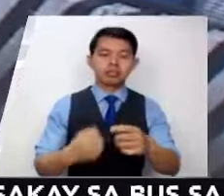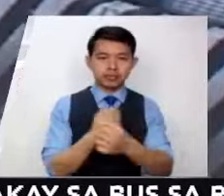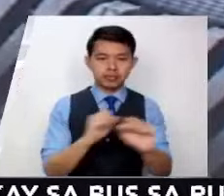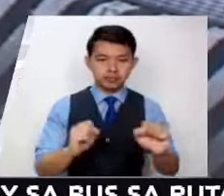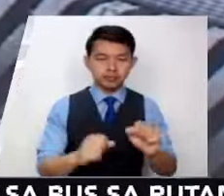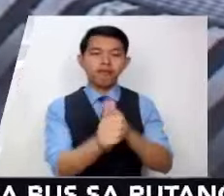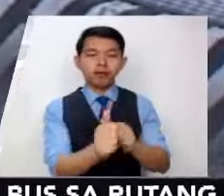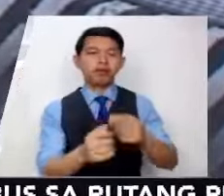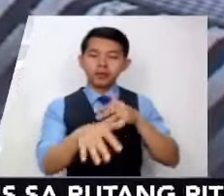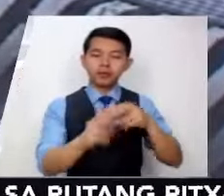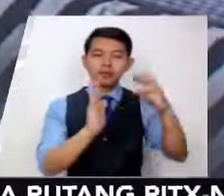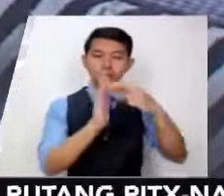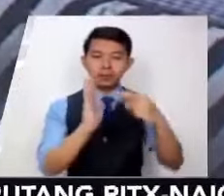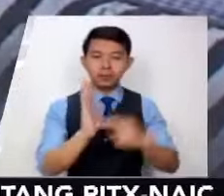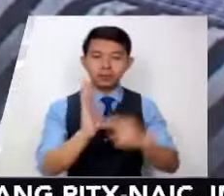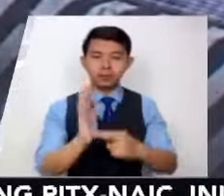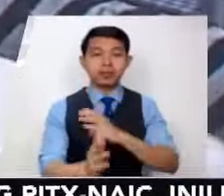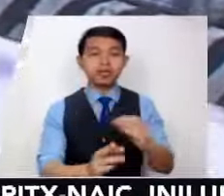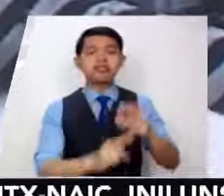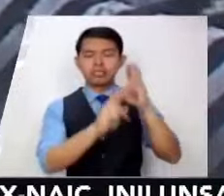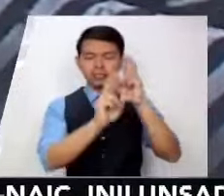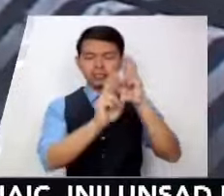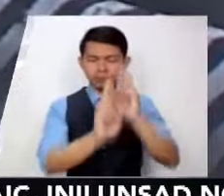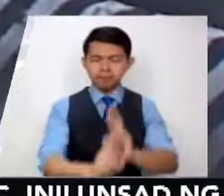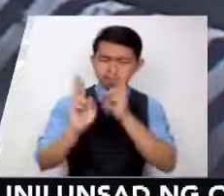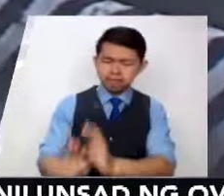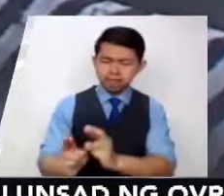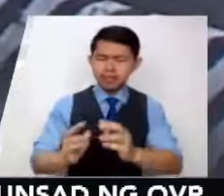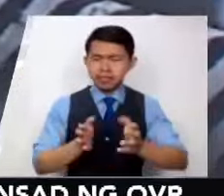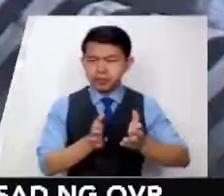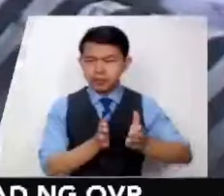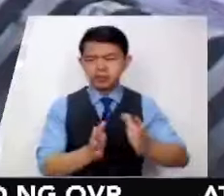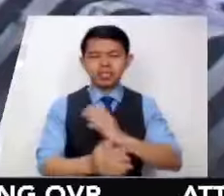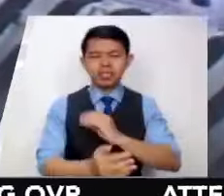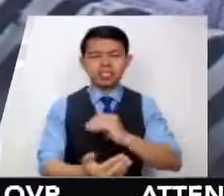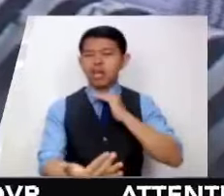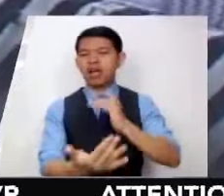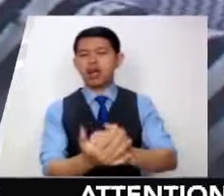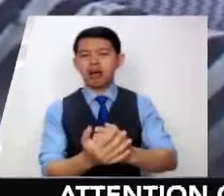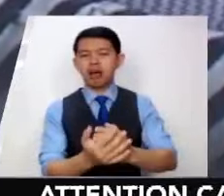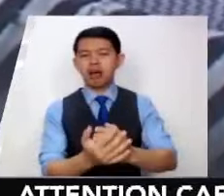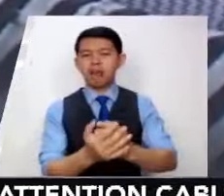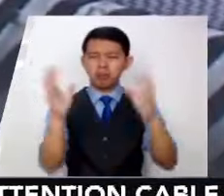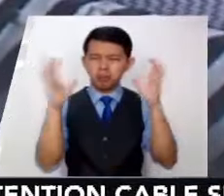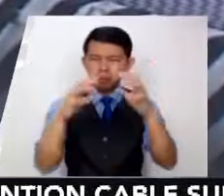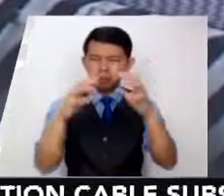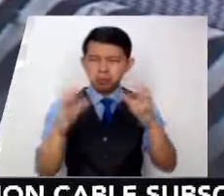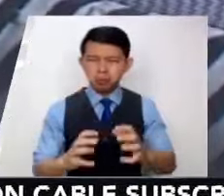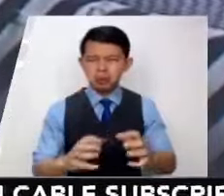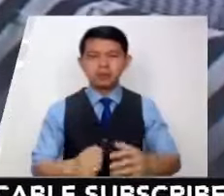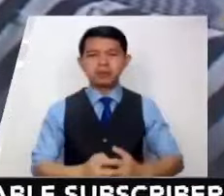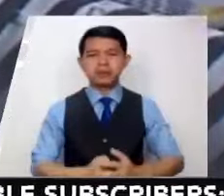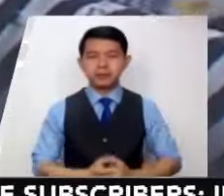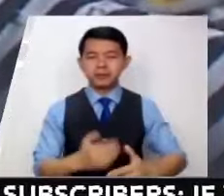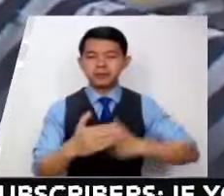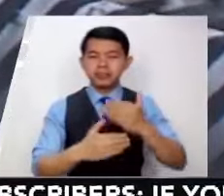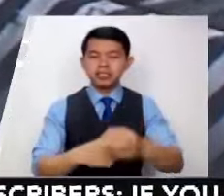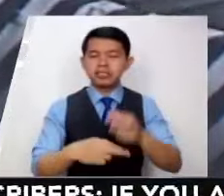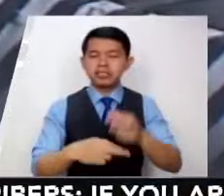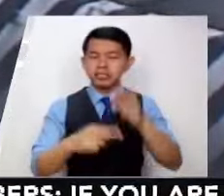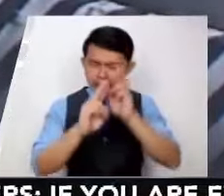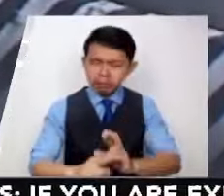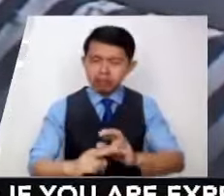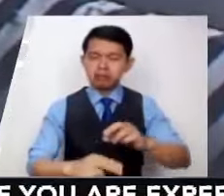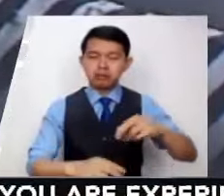magalang sa kalye at iwasan ang away kalsada o Road rage igalang din po ang pedestrian lan magbigay daan sa senior